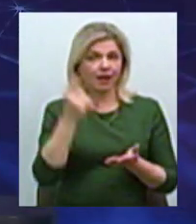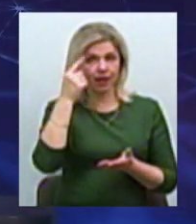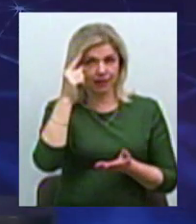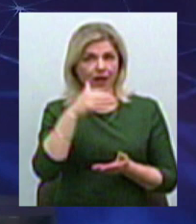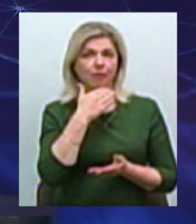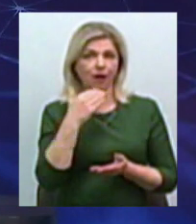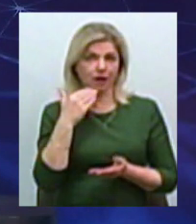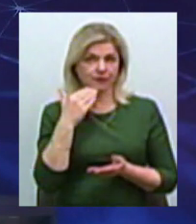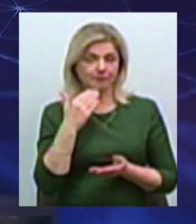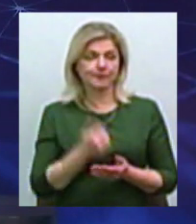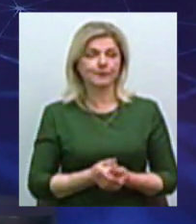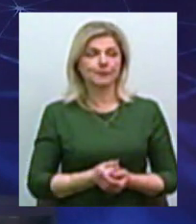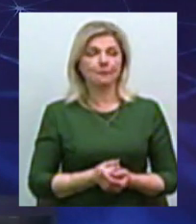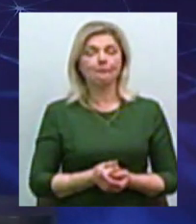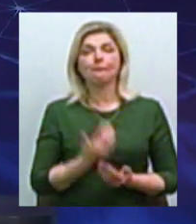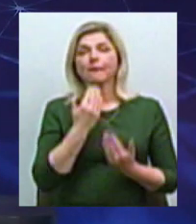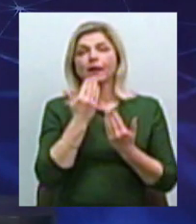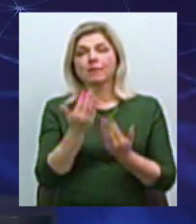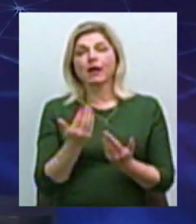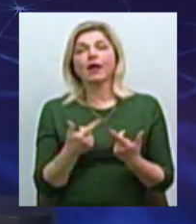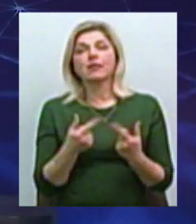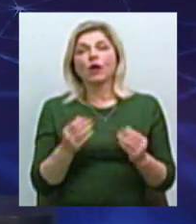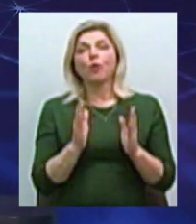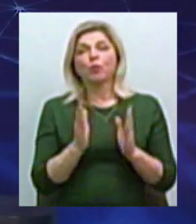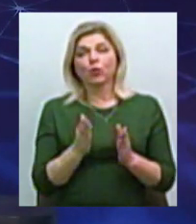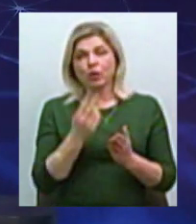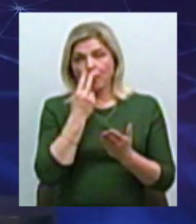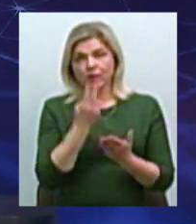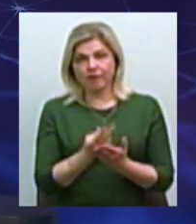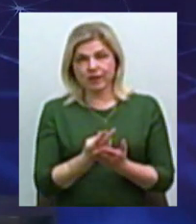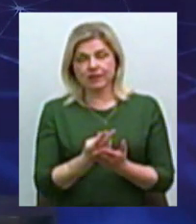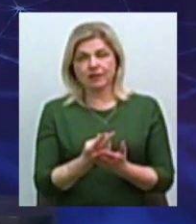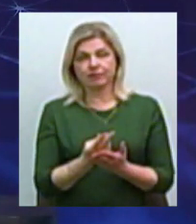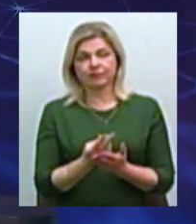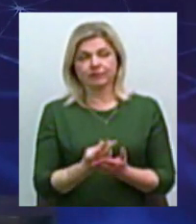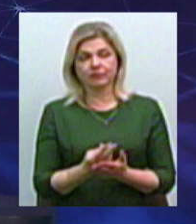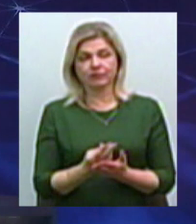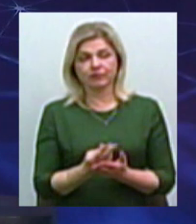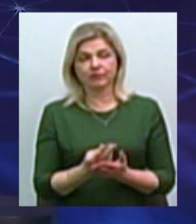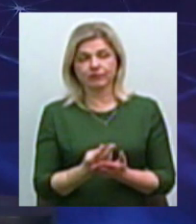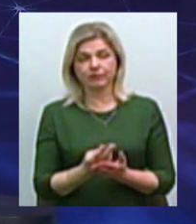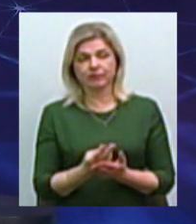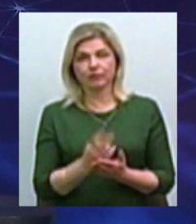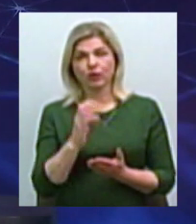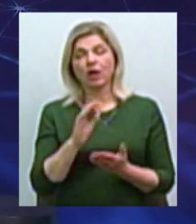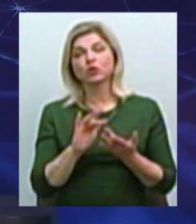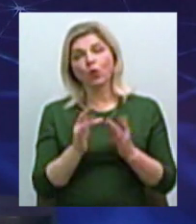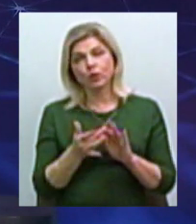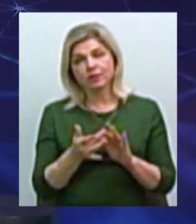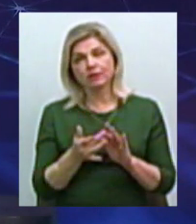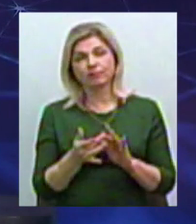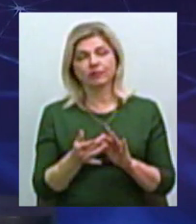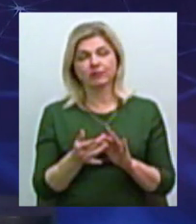А де будете реалізовувати? Де її можна буде подивитися? Це буде... Будуть соцмережі або...